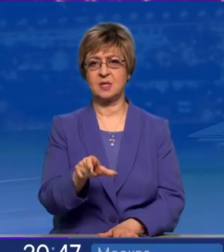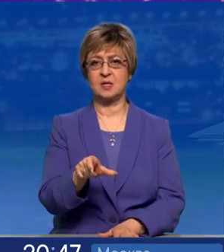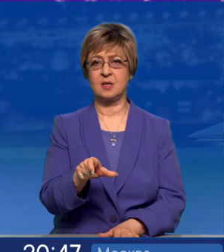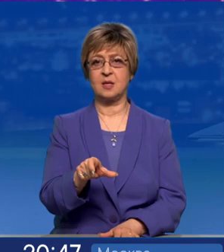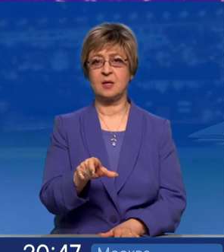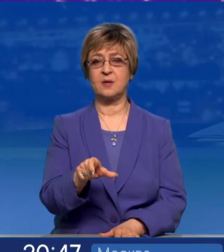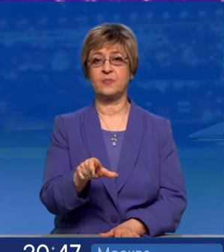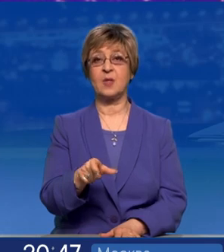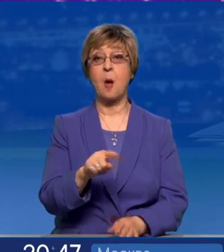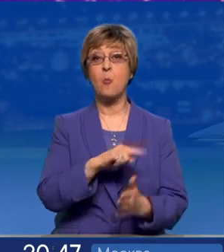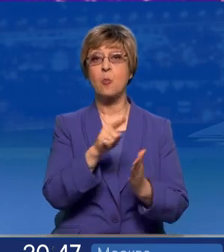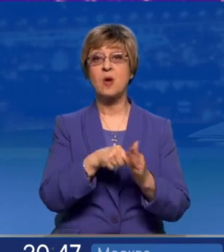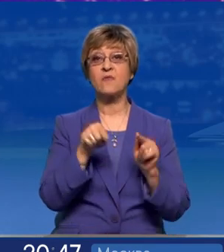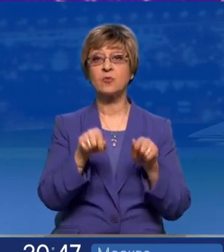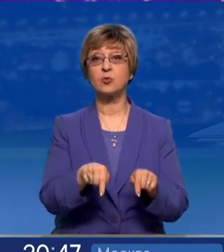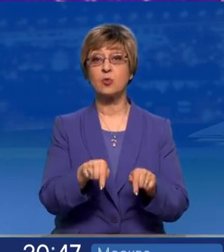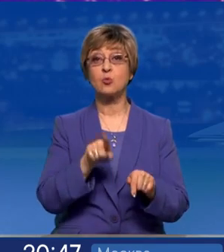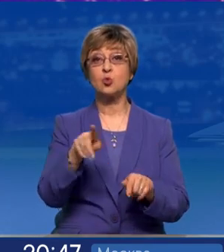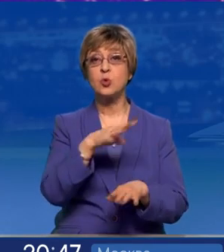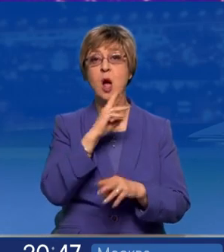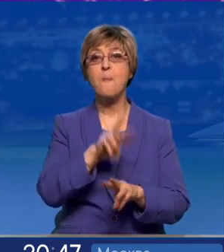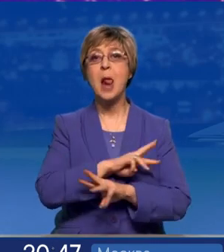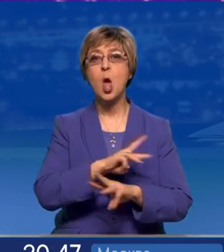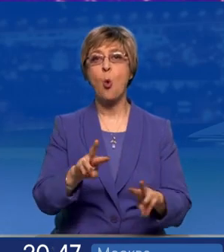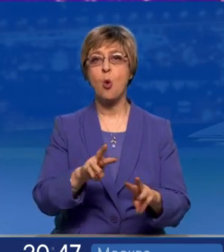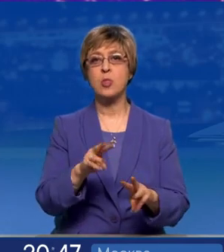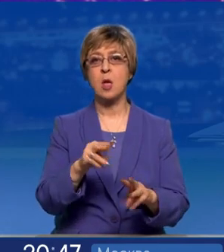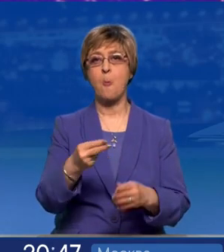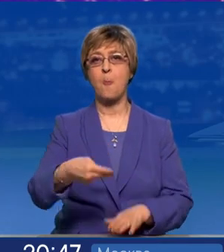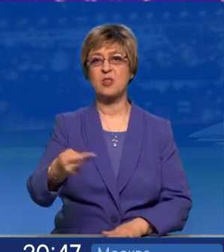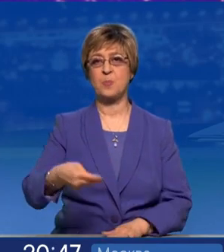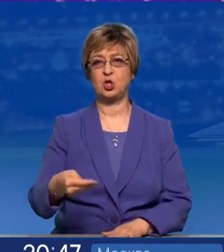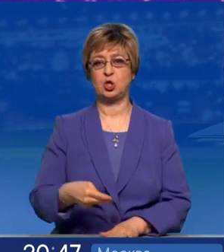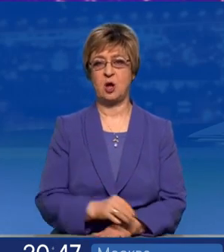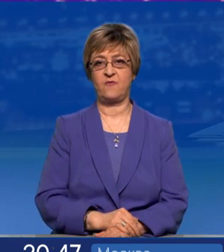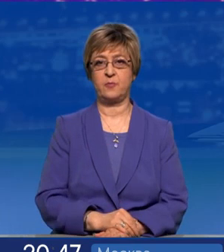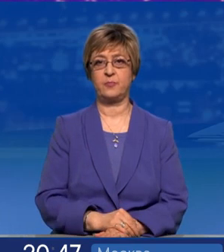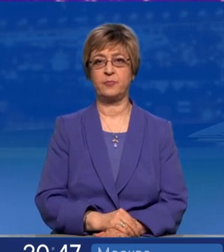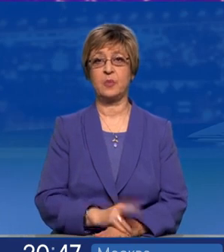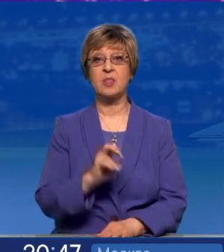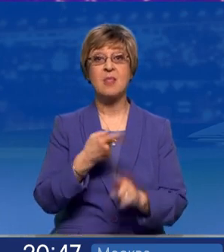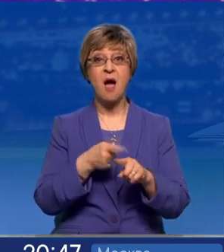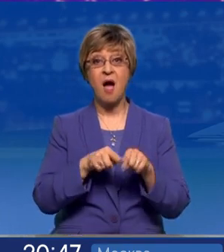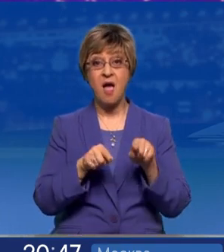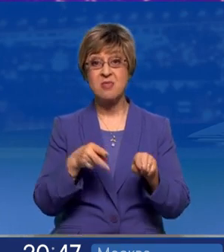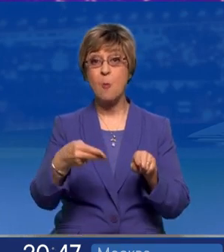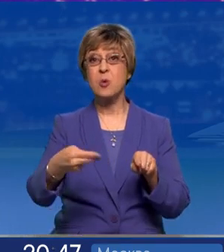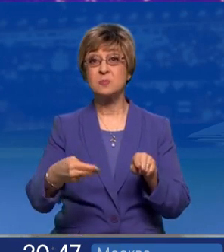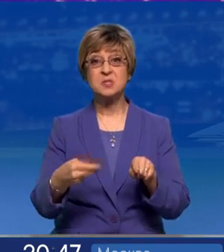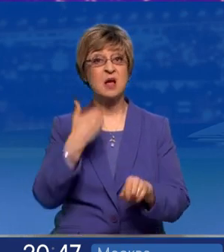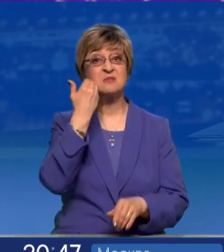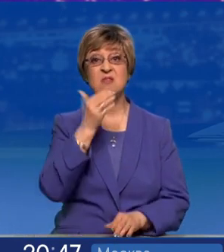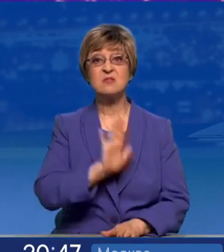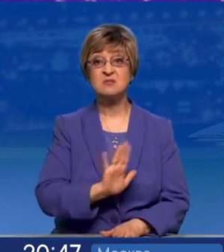везде. Проблема в том, что у них миллионы подписчиков. Проблема в том, что вот на это подписаться не стыдно.